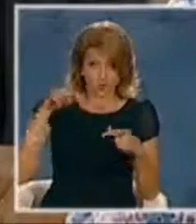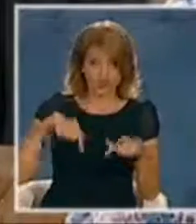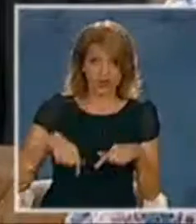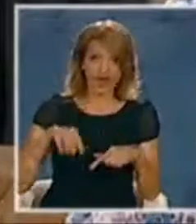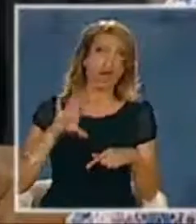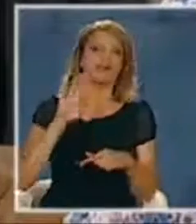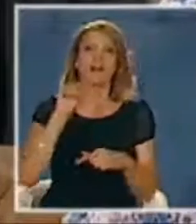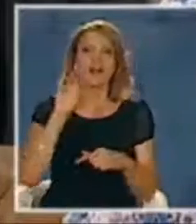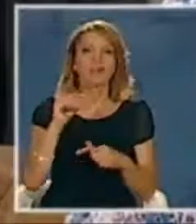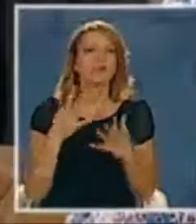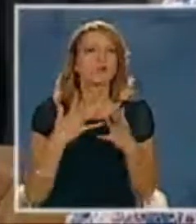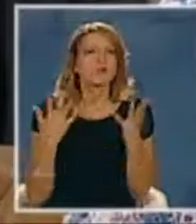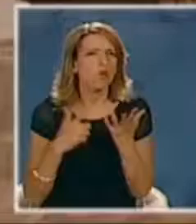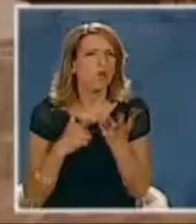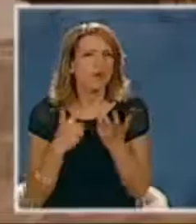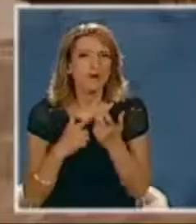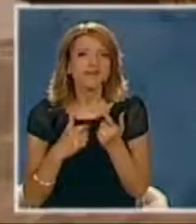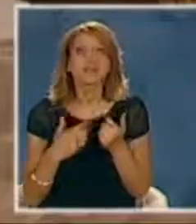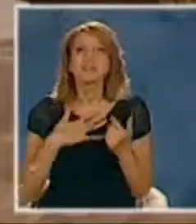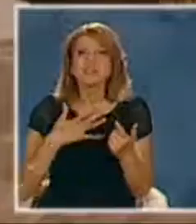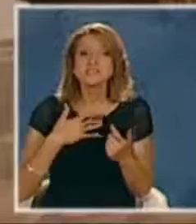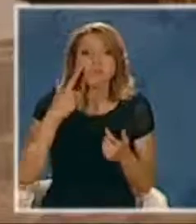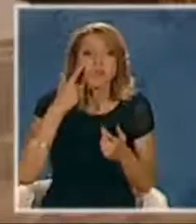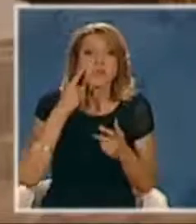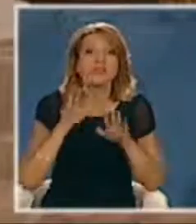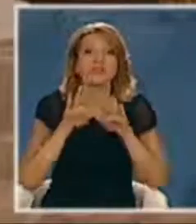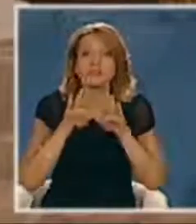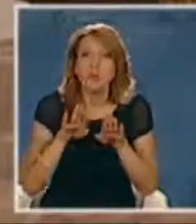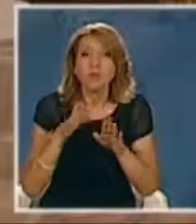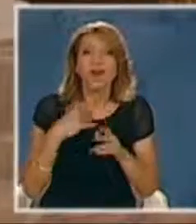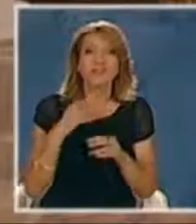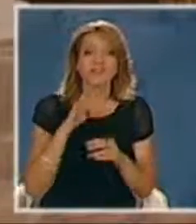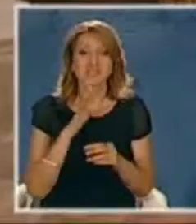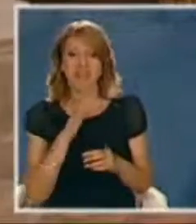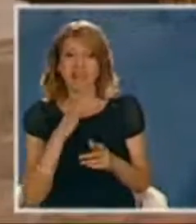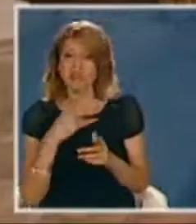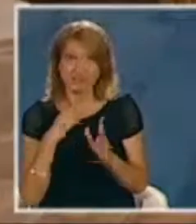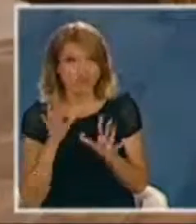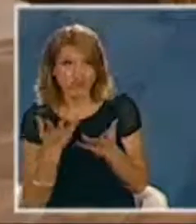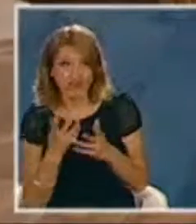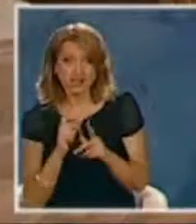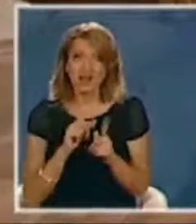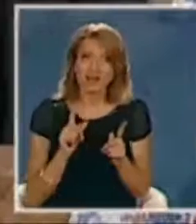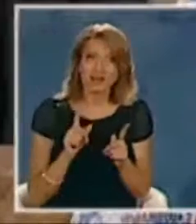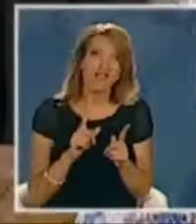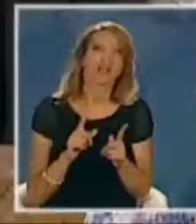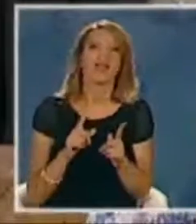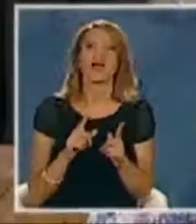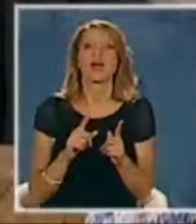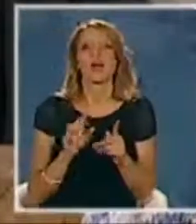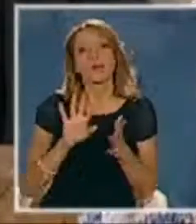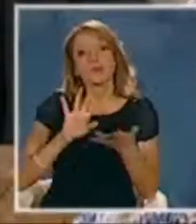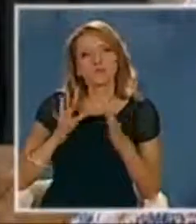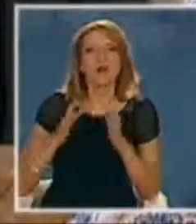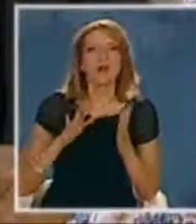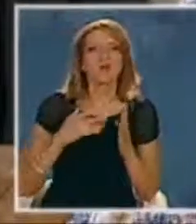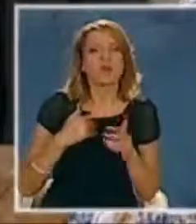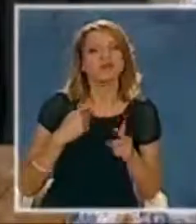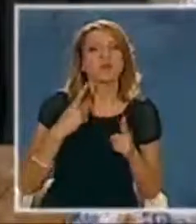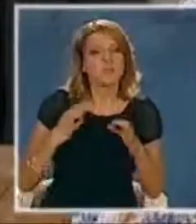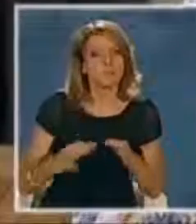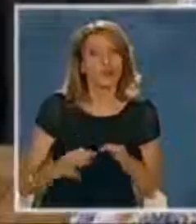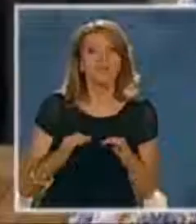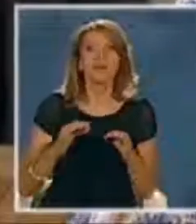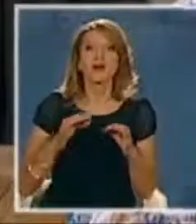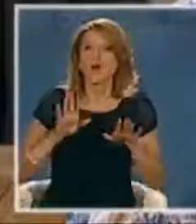че доста пъти, когато съм се опитвал да помагам, се съмнявал дали ще се получи, в повечето случаи съм се оказал прав, че помощта,